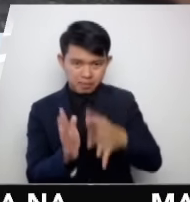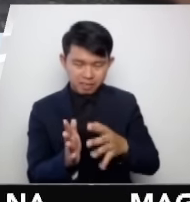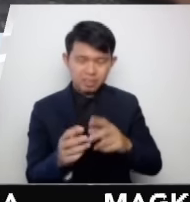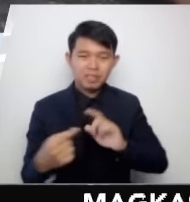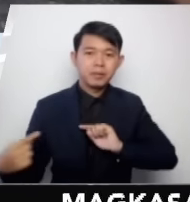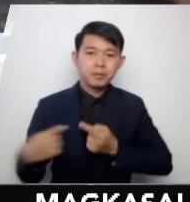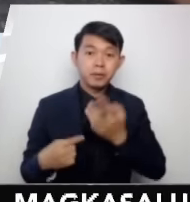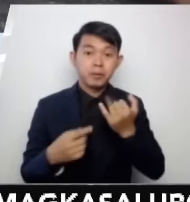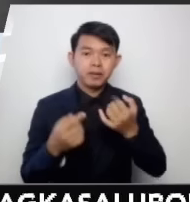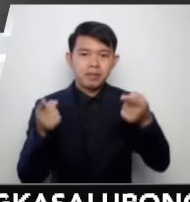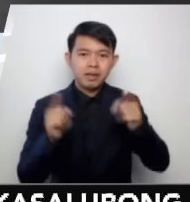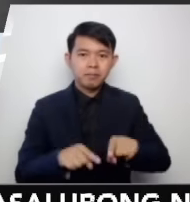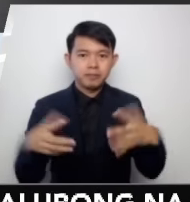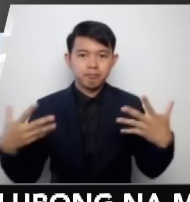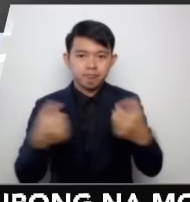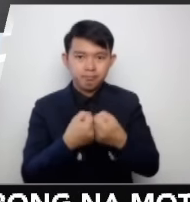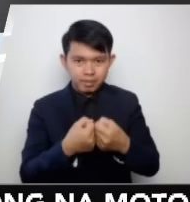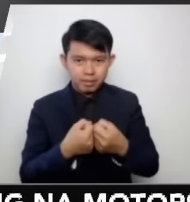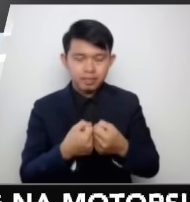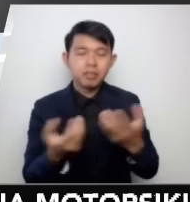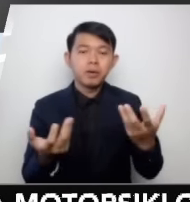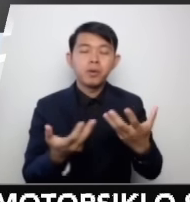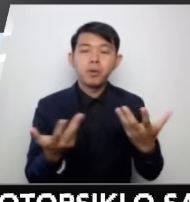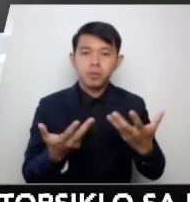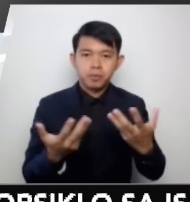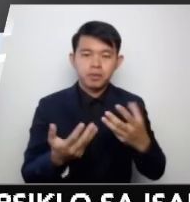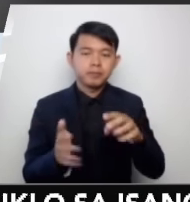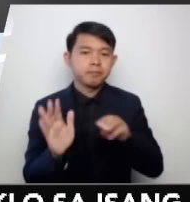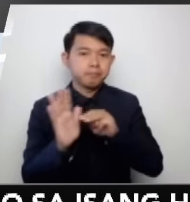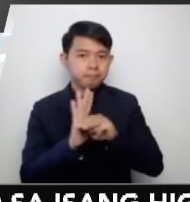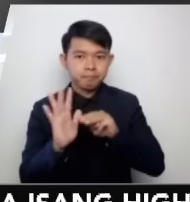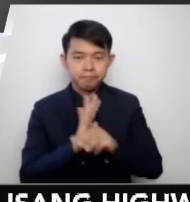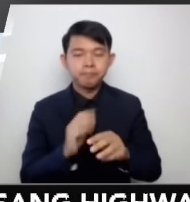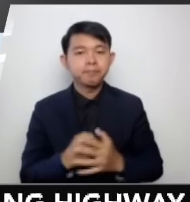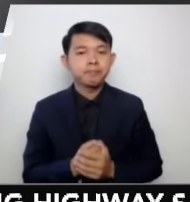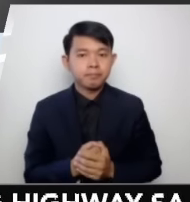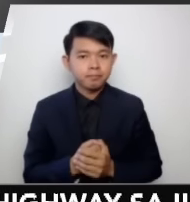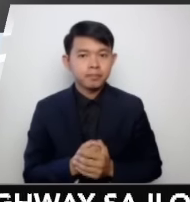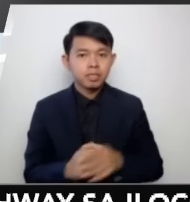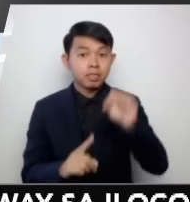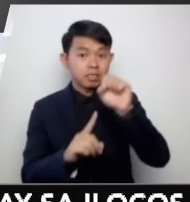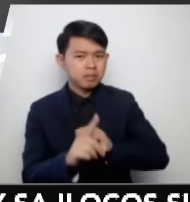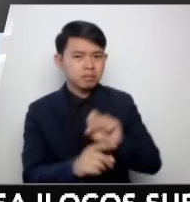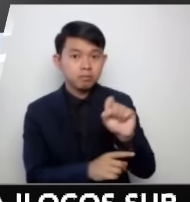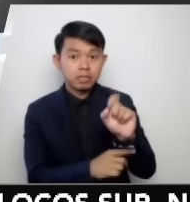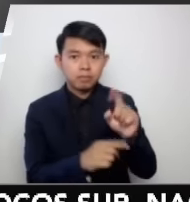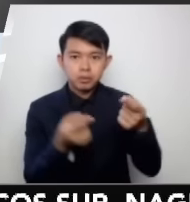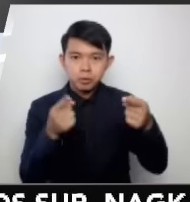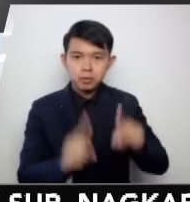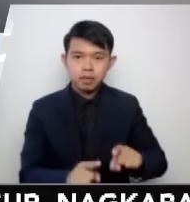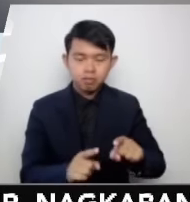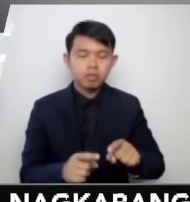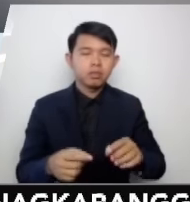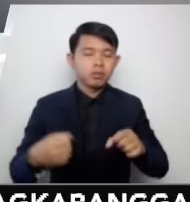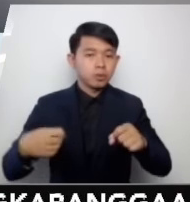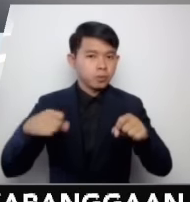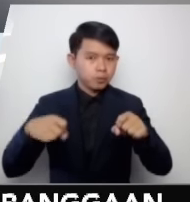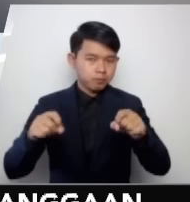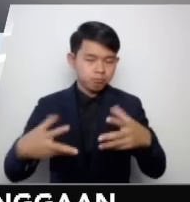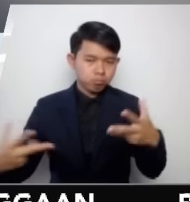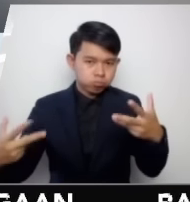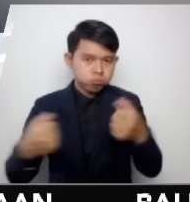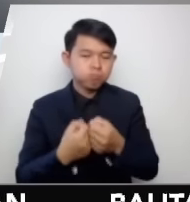Bridge sa Marikina. Mag-aalas 8 ng umaga noong September 11 nang sumalpok si John Mark Lomboy at kasama niya sa plant